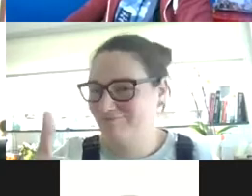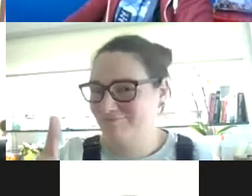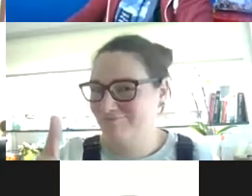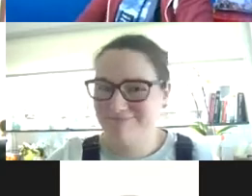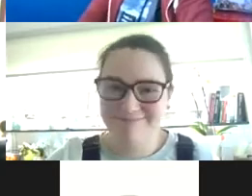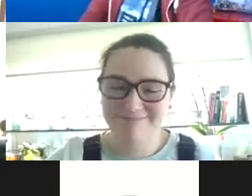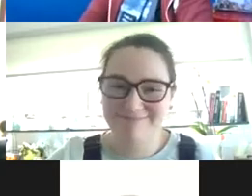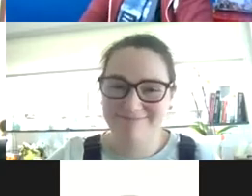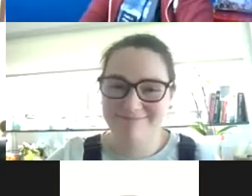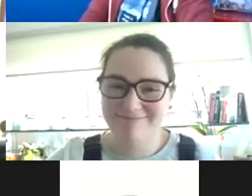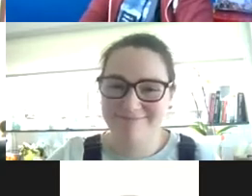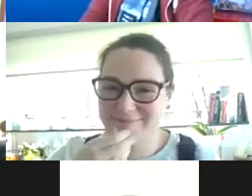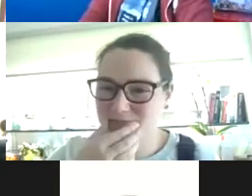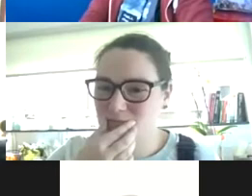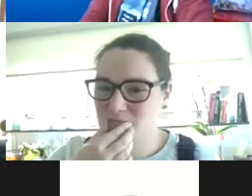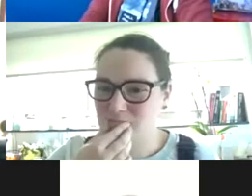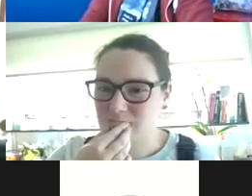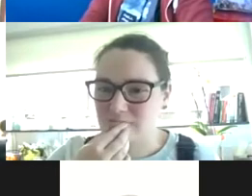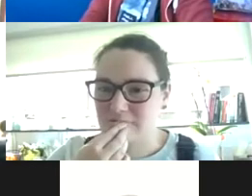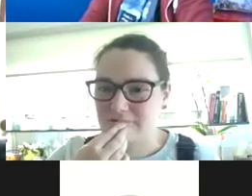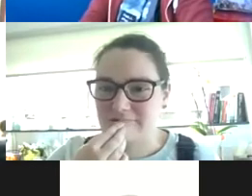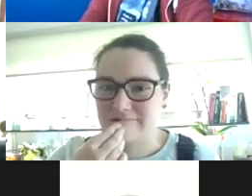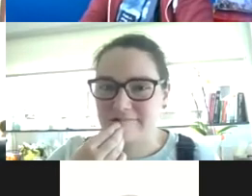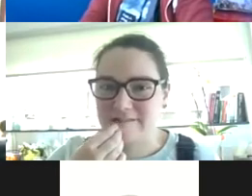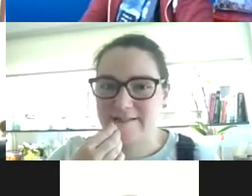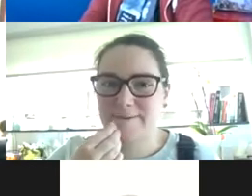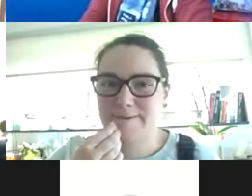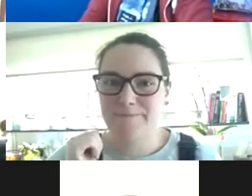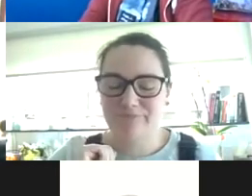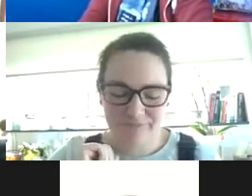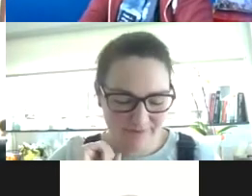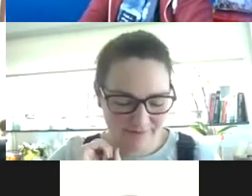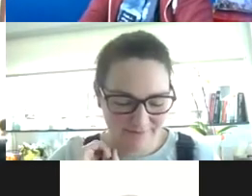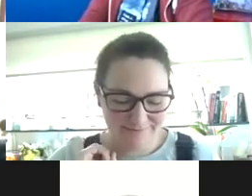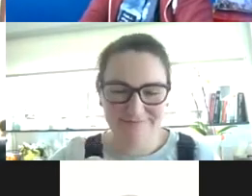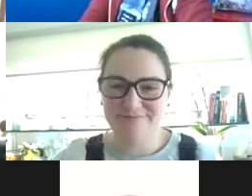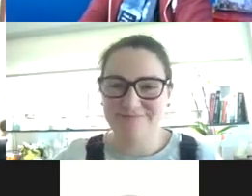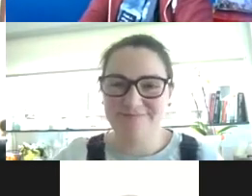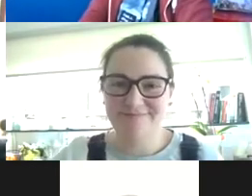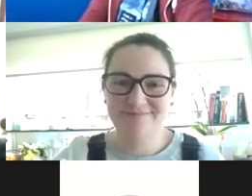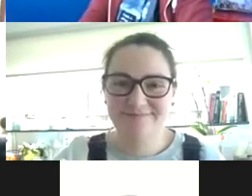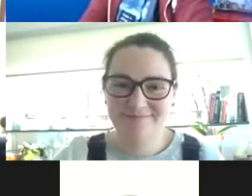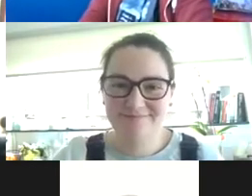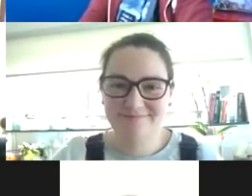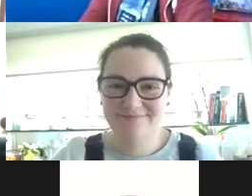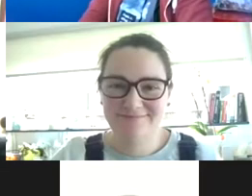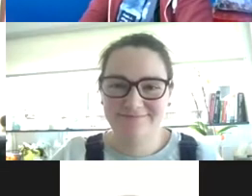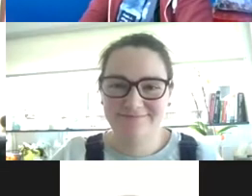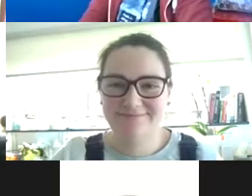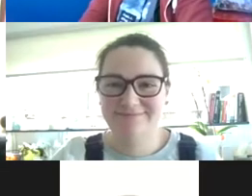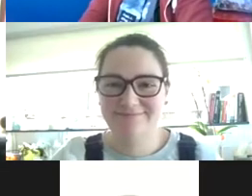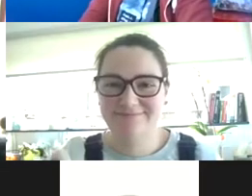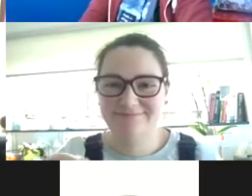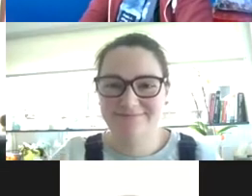Alleszins, zoals we er juist al zeiden, gekende contactgegevens, je weet wie je moet bereiken. Bel gerust, laat iets weten. We kunnen ook begrijpen